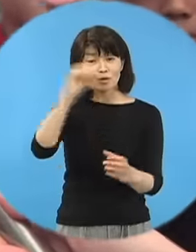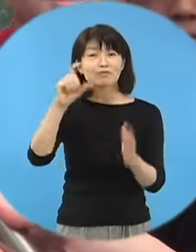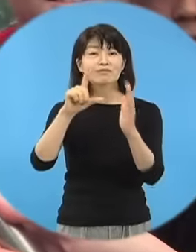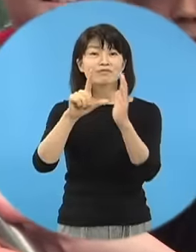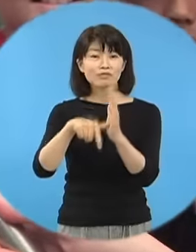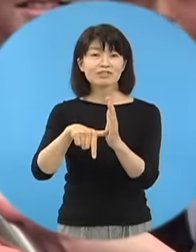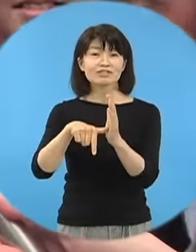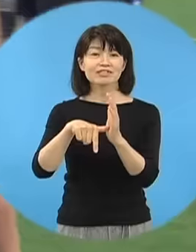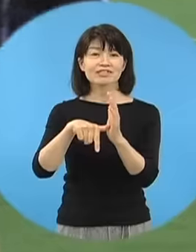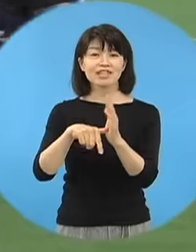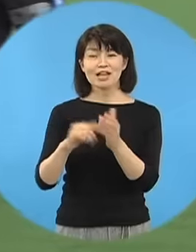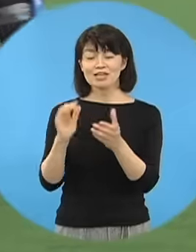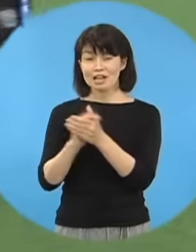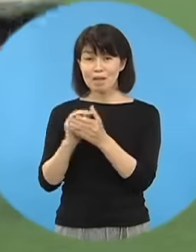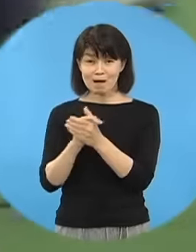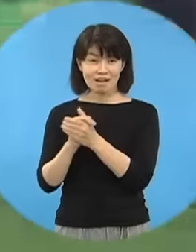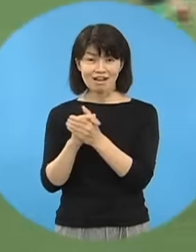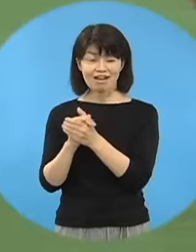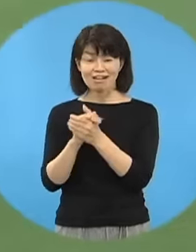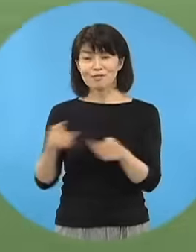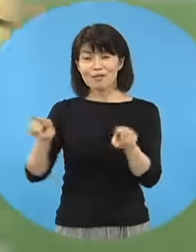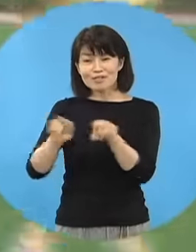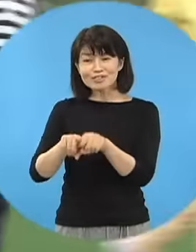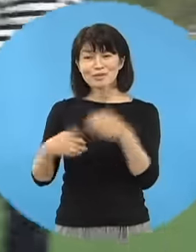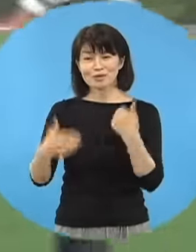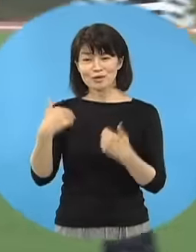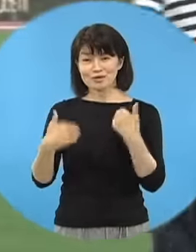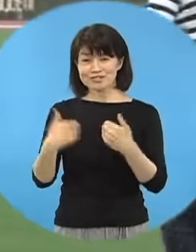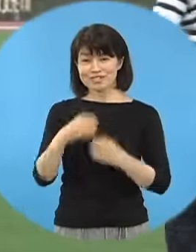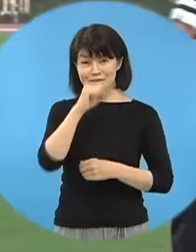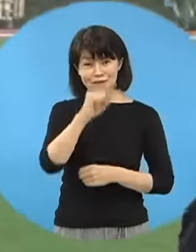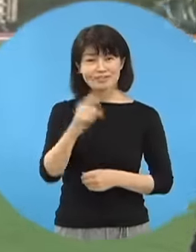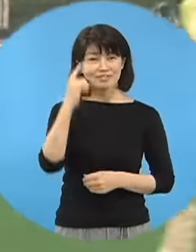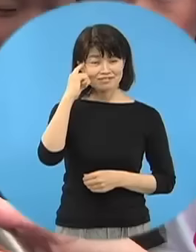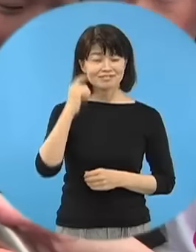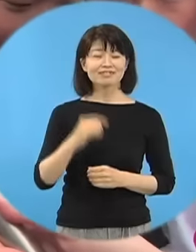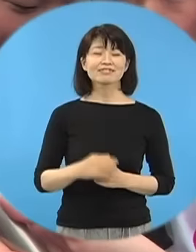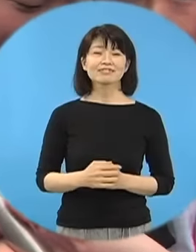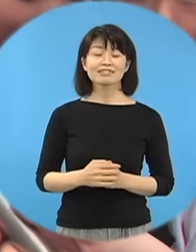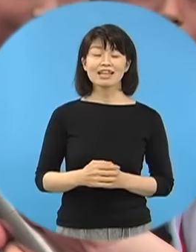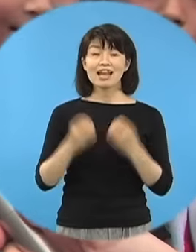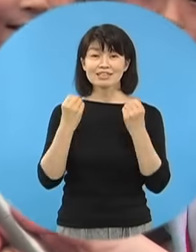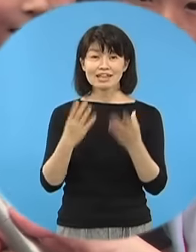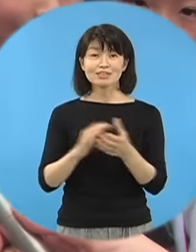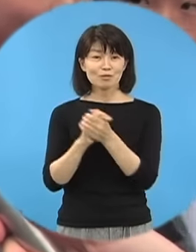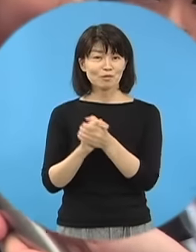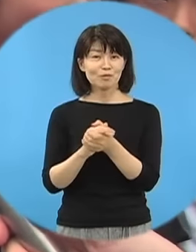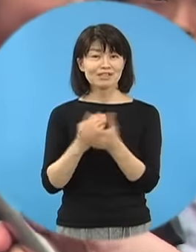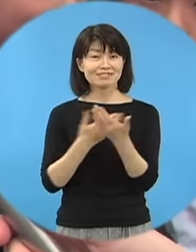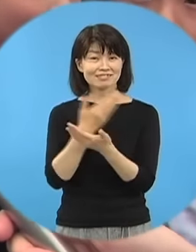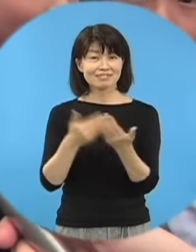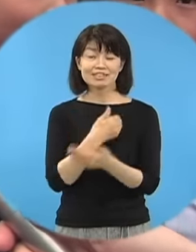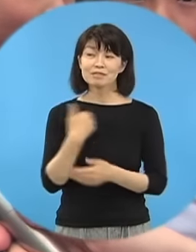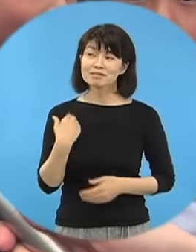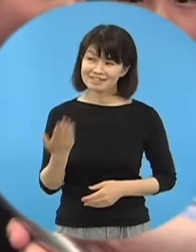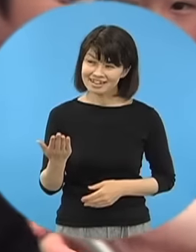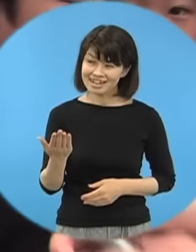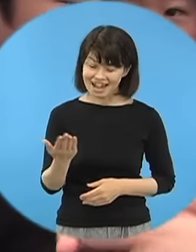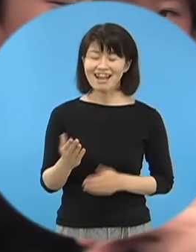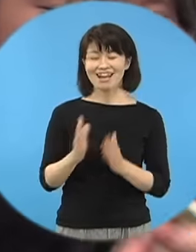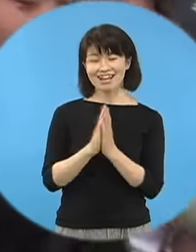時にえっとで喜ぶのが楽しいです新しいお友達はできましたかはい